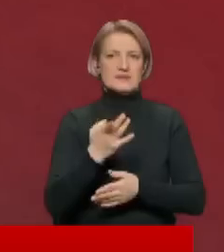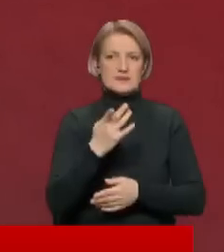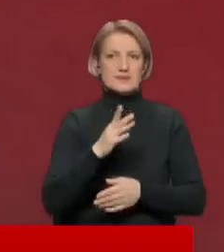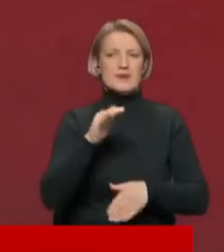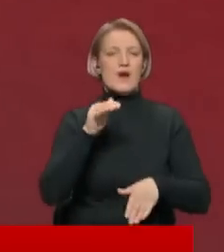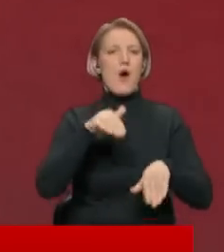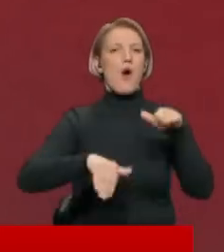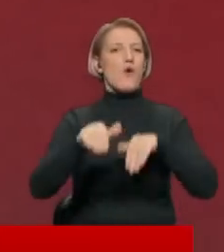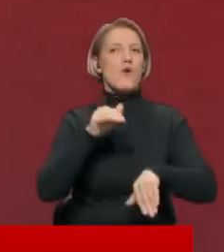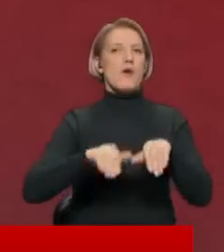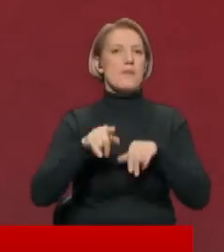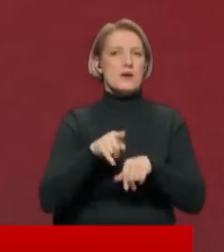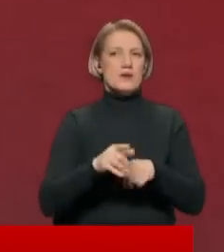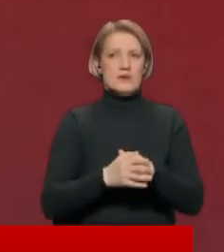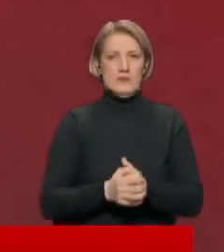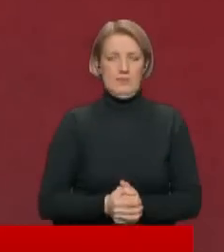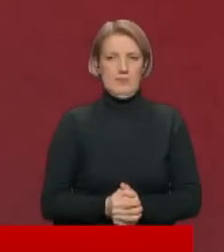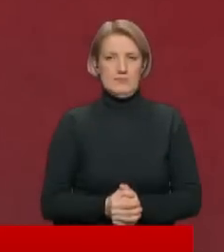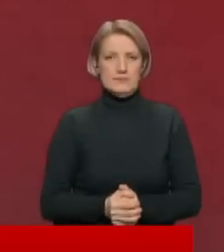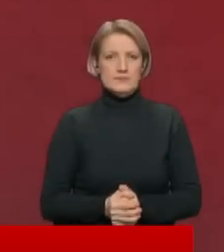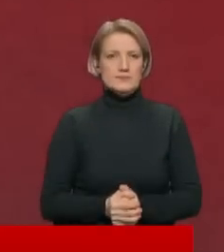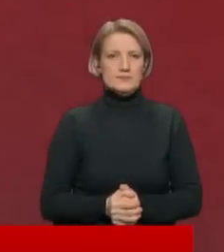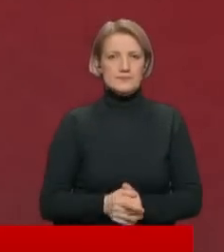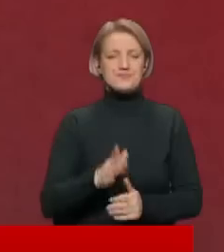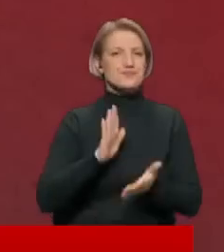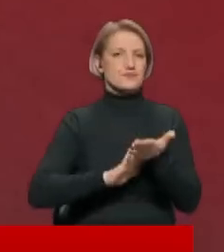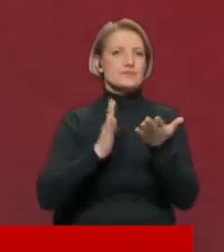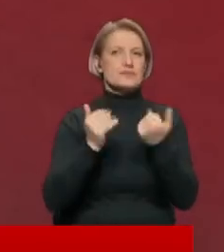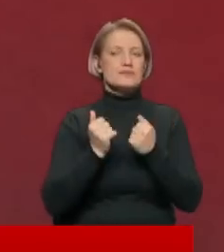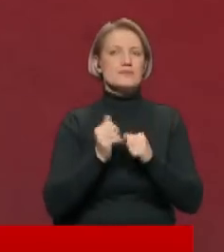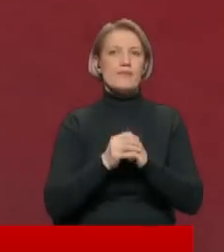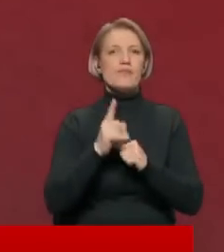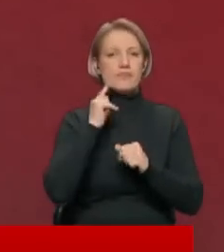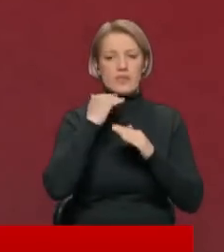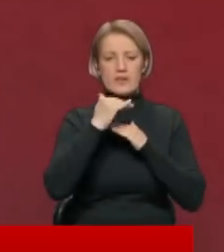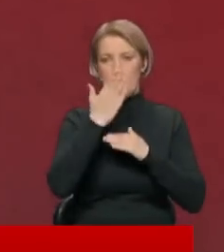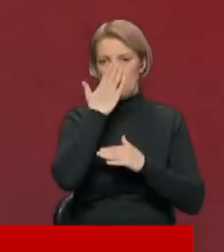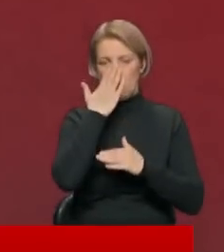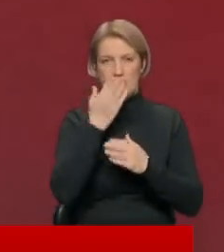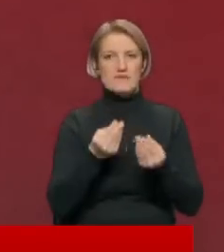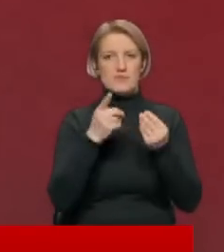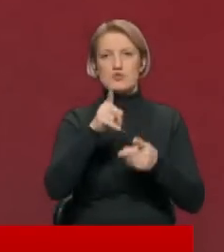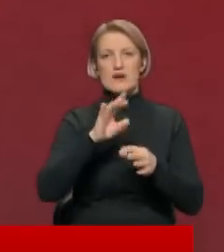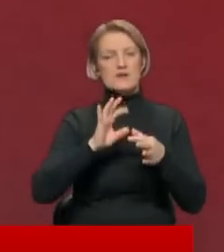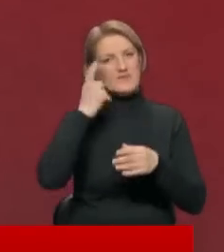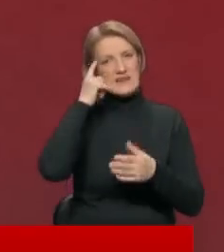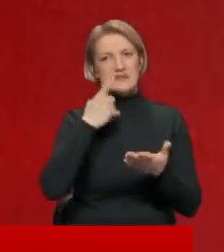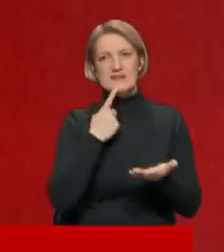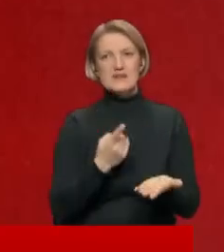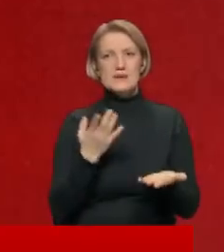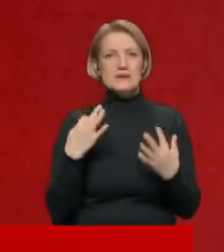referandum referandumda ele alınması milletin önüne getirilmesi buna ne dersiniz